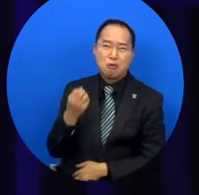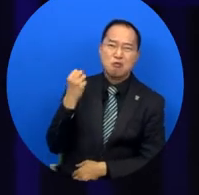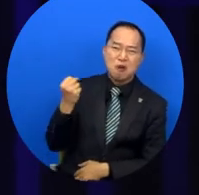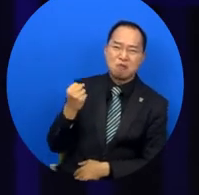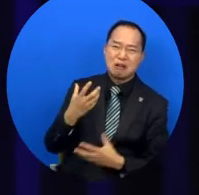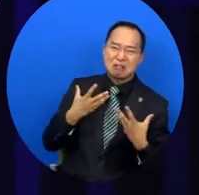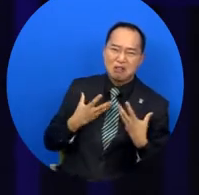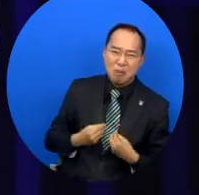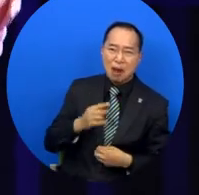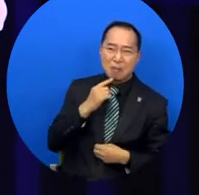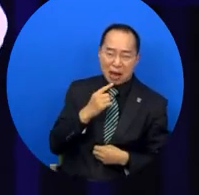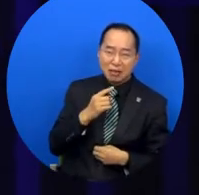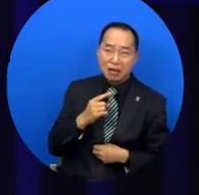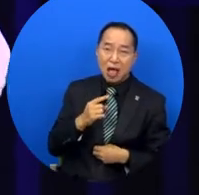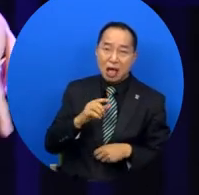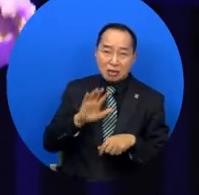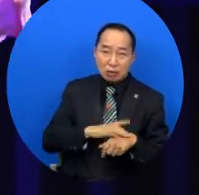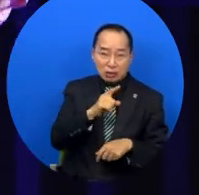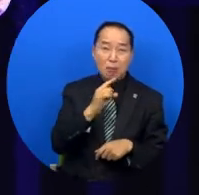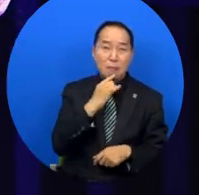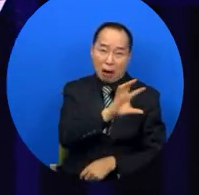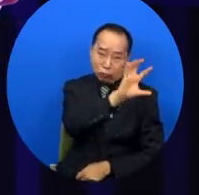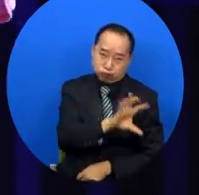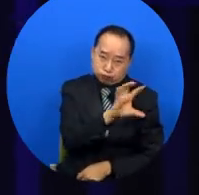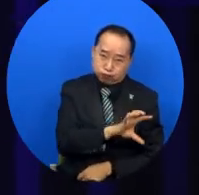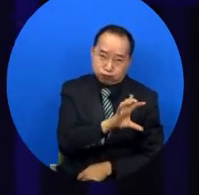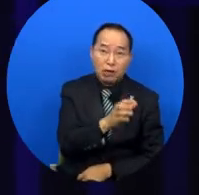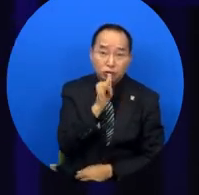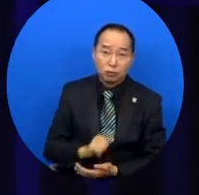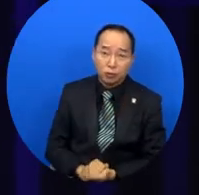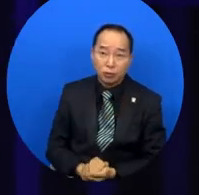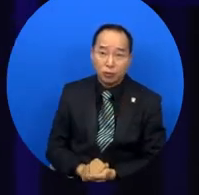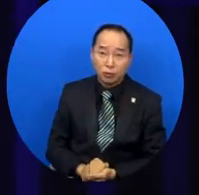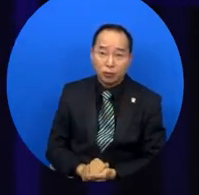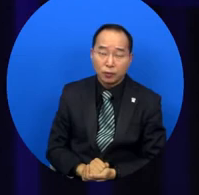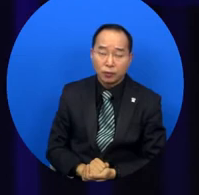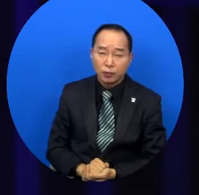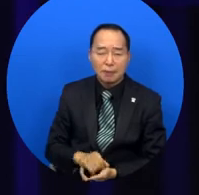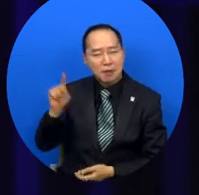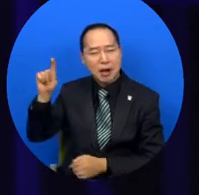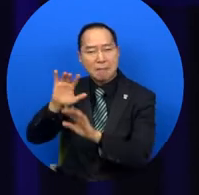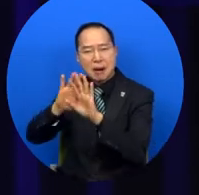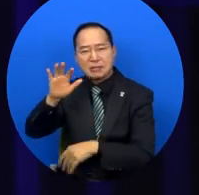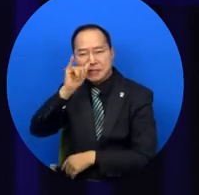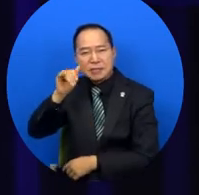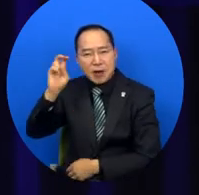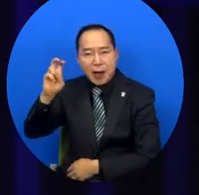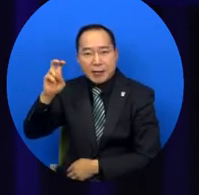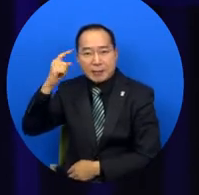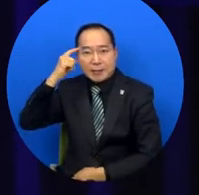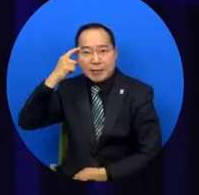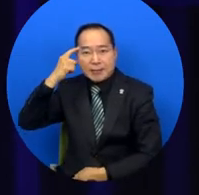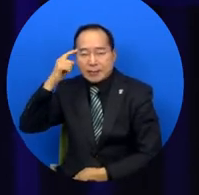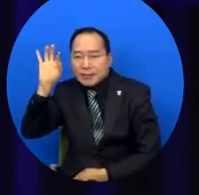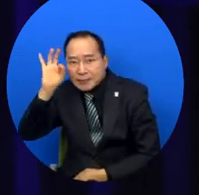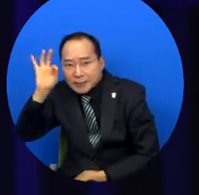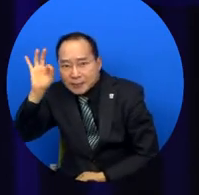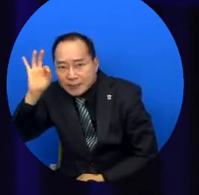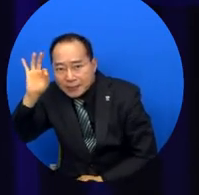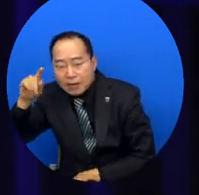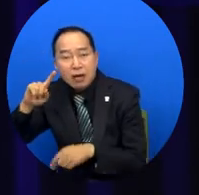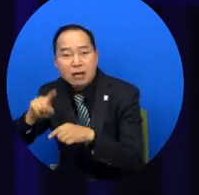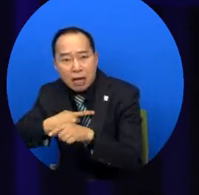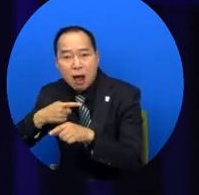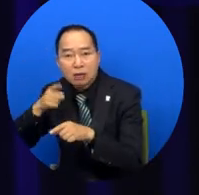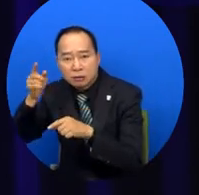아까 계속 원망 절망하면 그것만 계속 보인다 했죠? 똑같은 거예요. 머리가 일단 뭔가 positive한 게 있을 거야 라고 생각하기 시작하면 그걸로